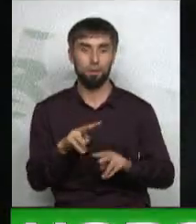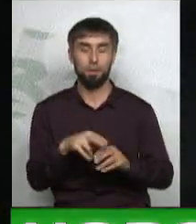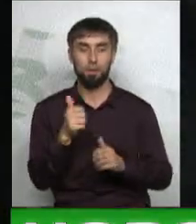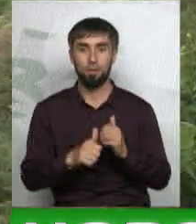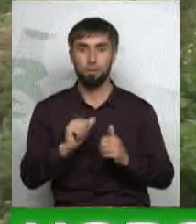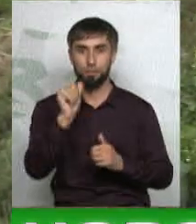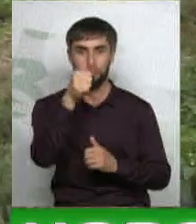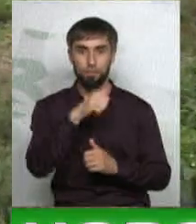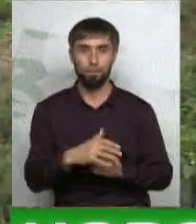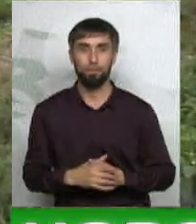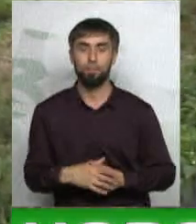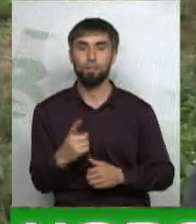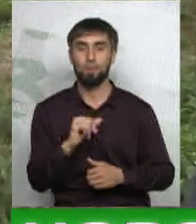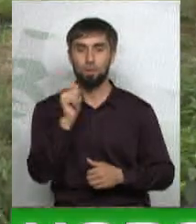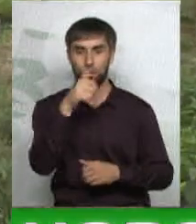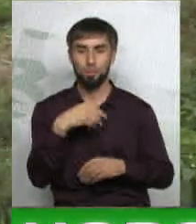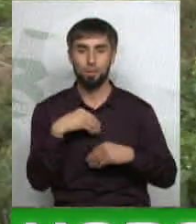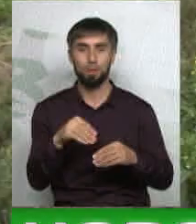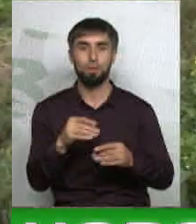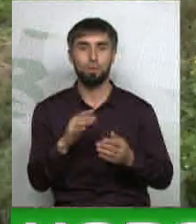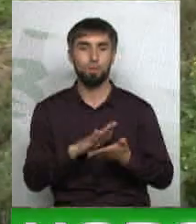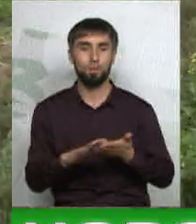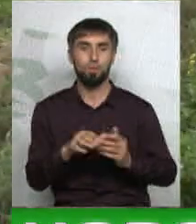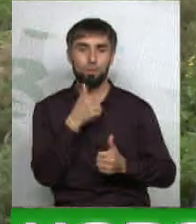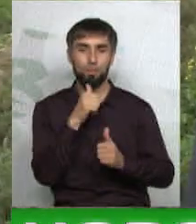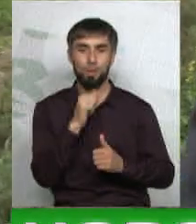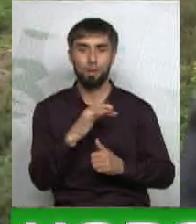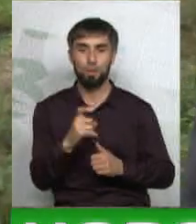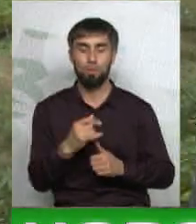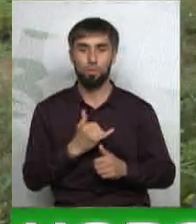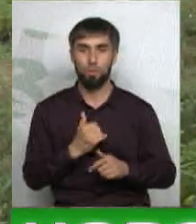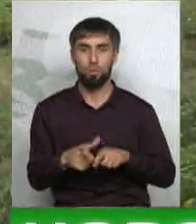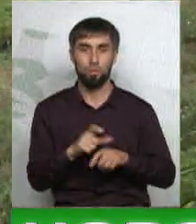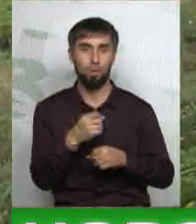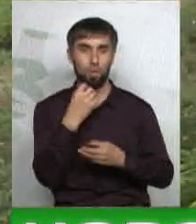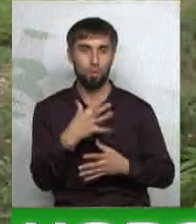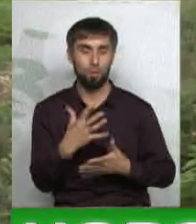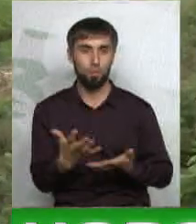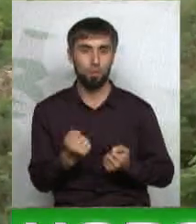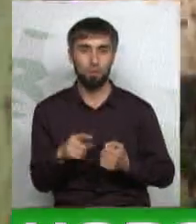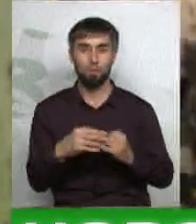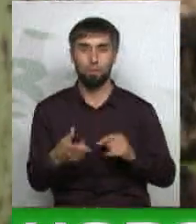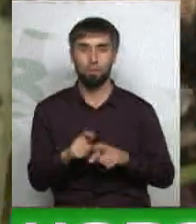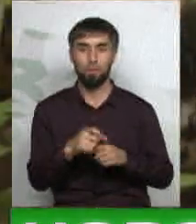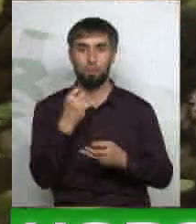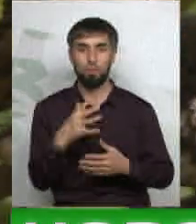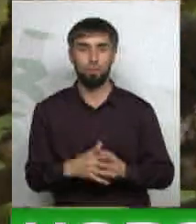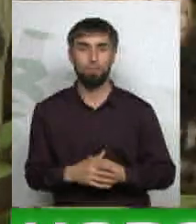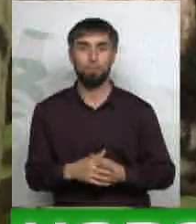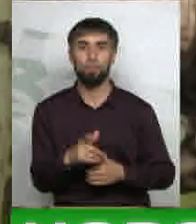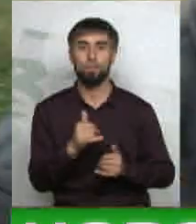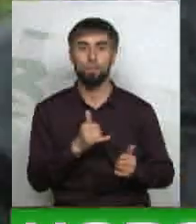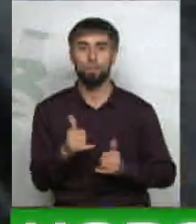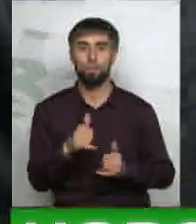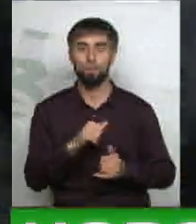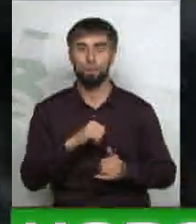каждый год. Первый год мы посадили чисто для пробы, да, арахис? У нас очень классно получилось, земля очень, здесь очень хорошая. Вот. Ухаживает, как говорится, она